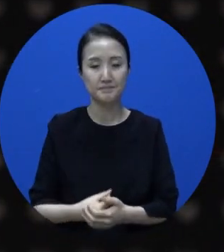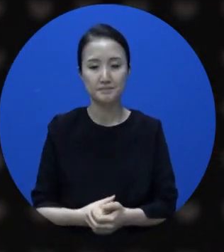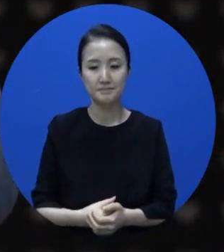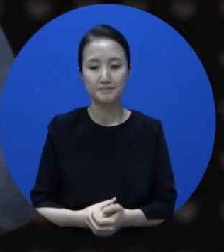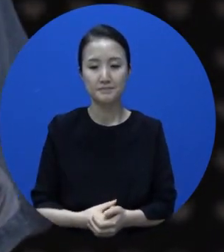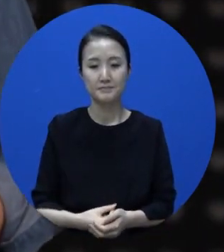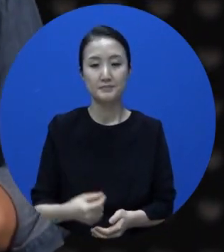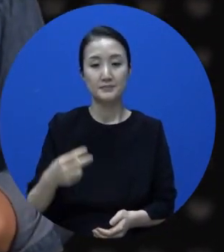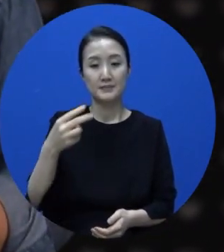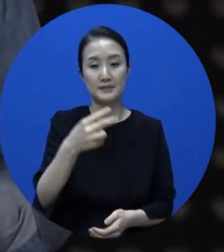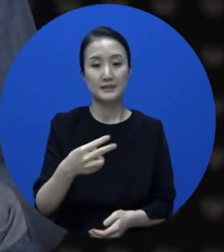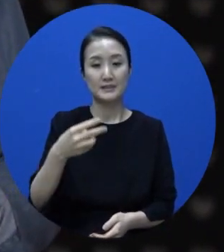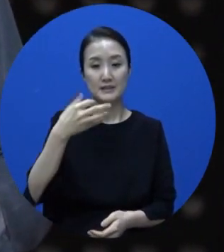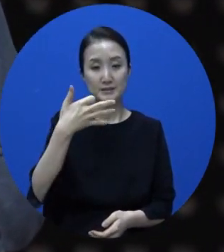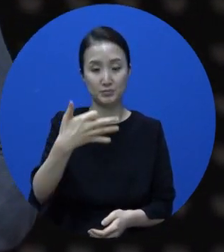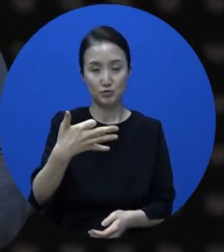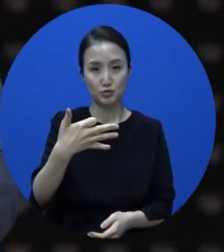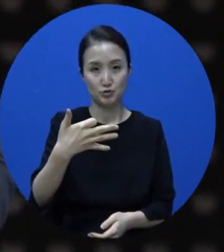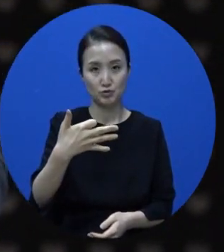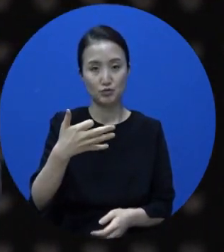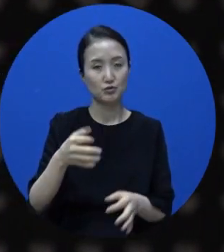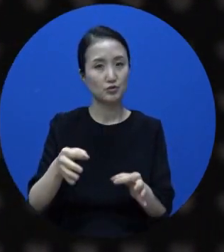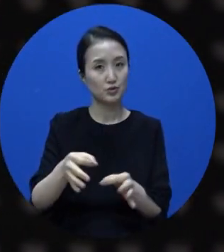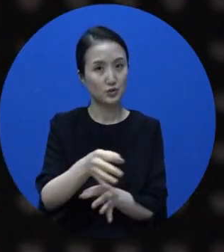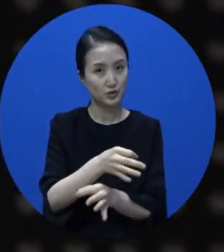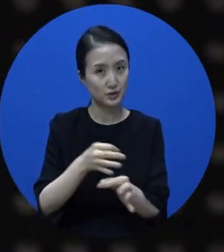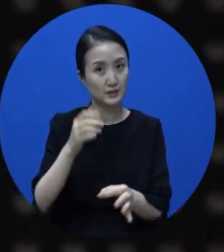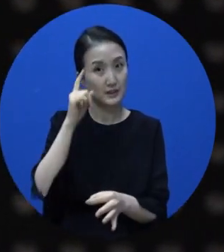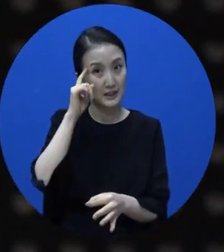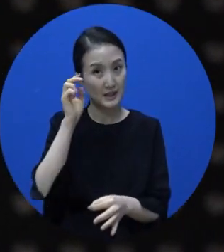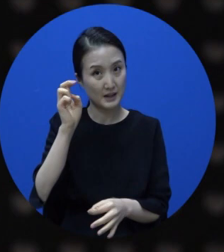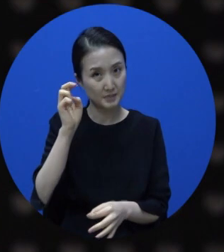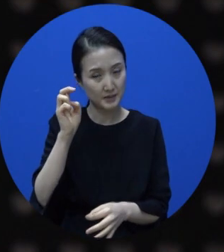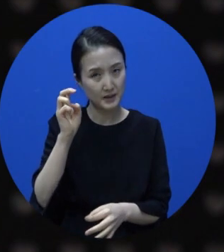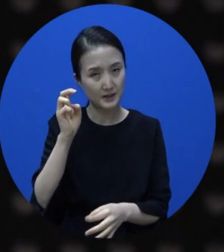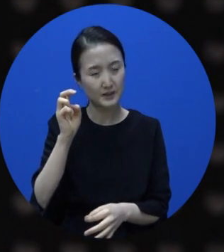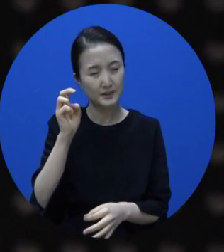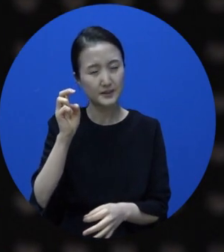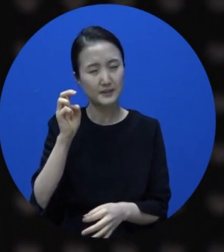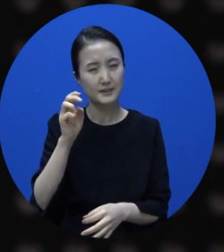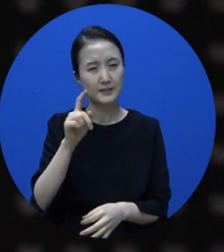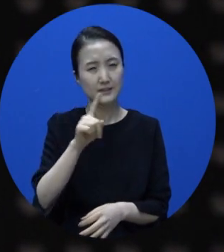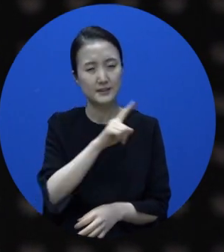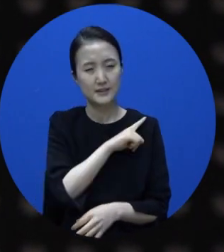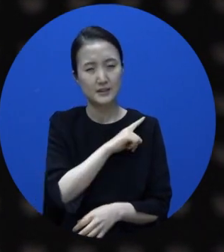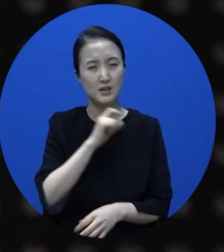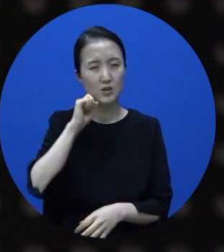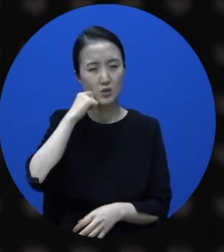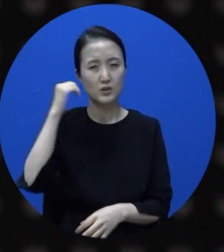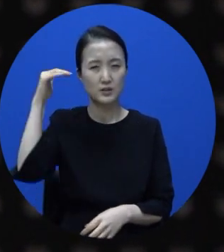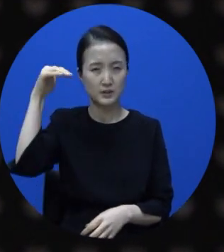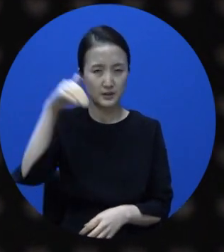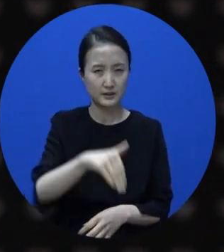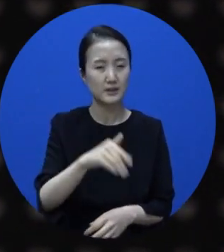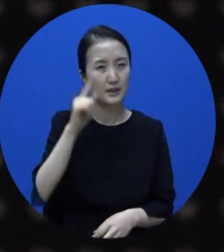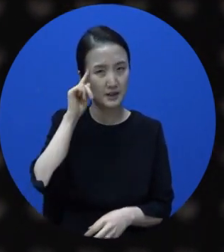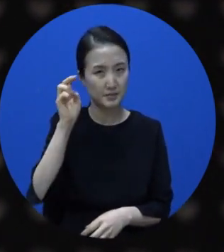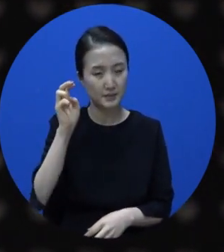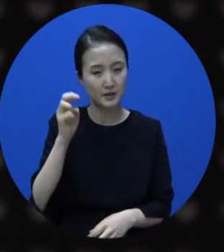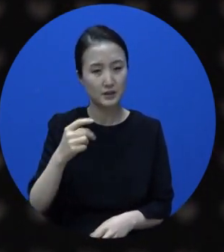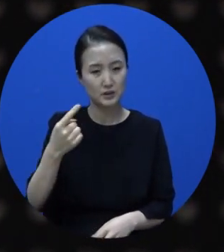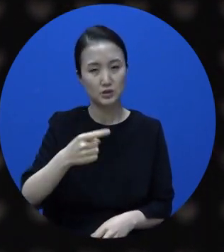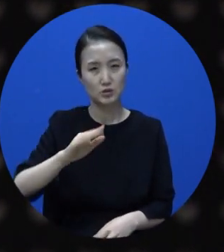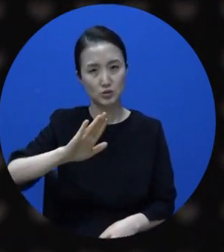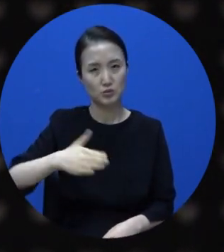2019년 에 제가 경제를 계속 여러번 강조하지만 2019년 은 결정 점이